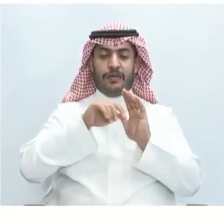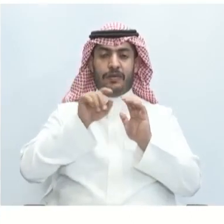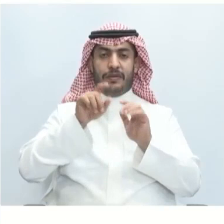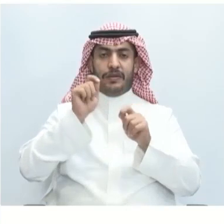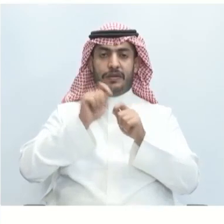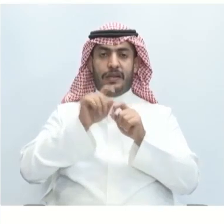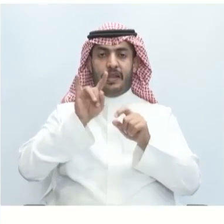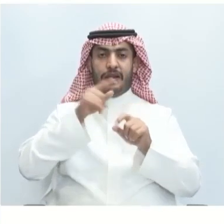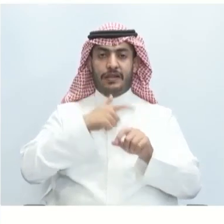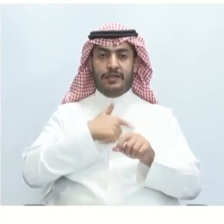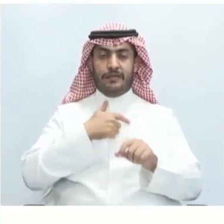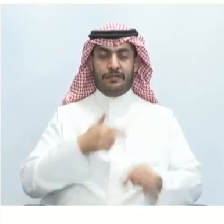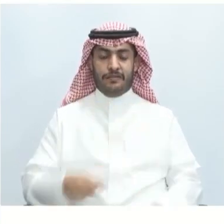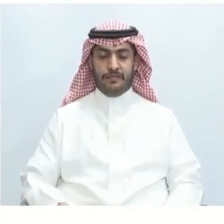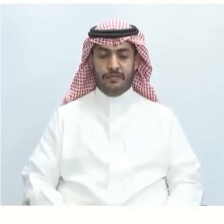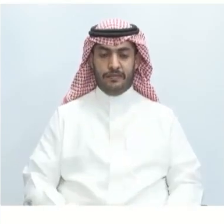اصناف